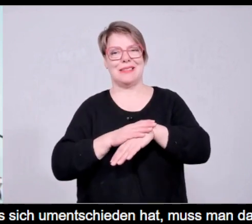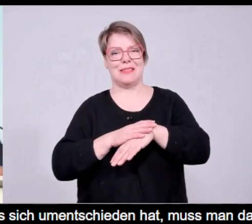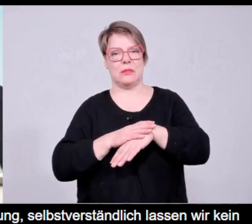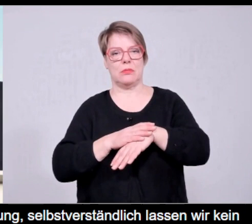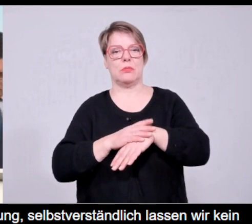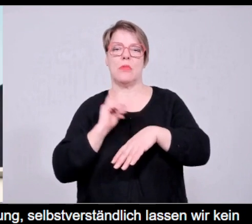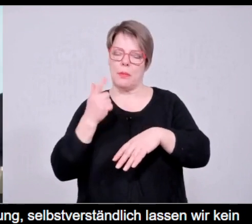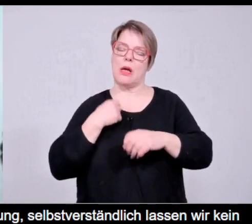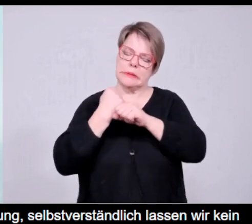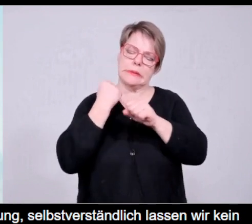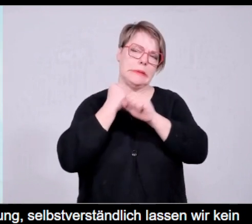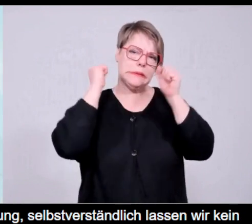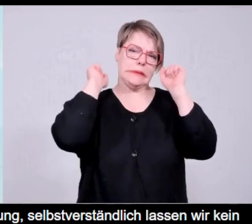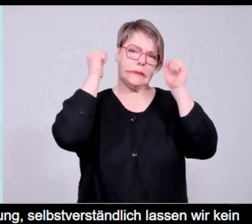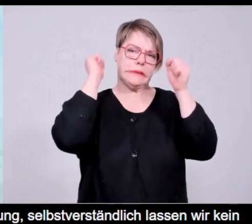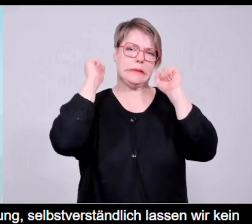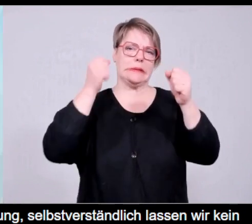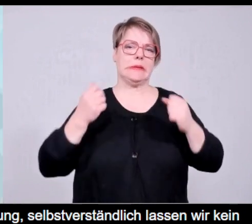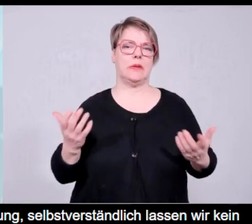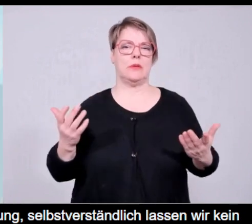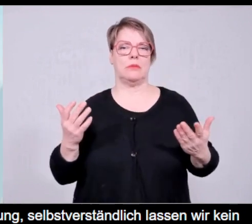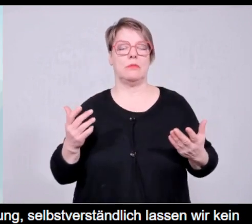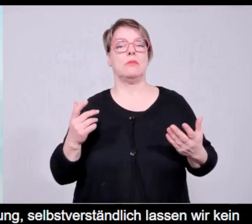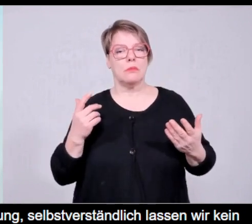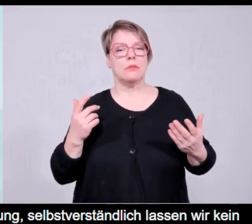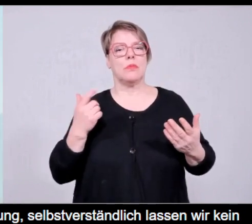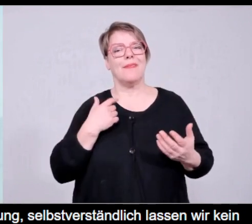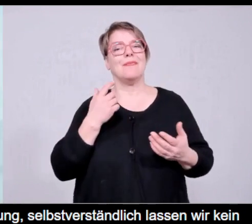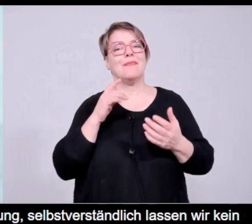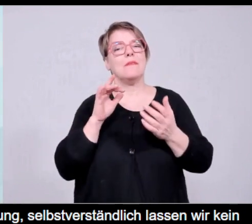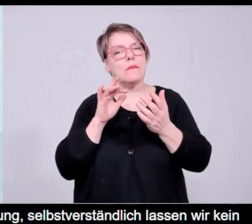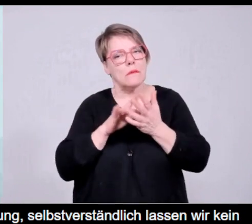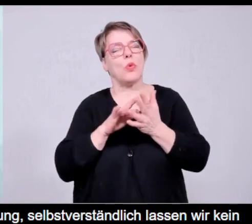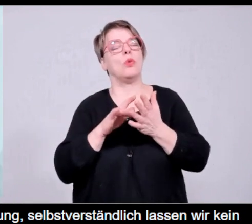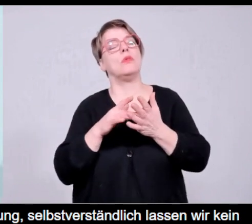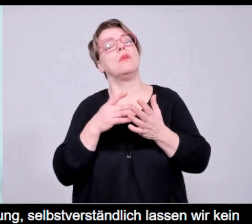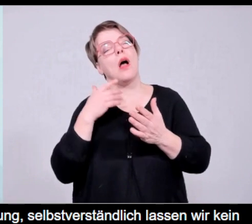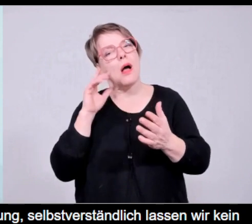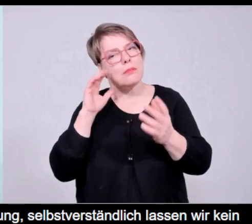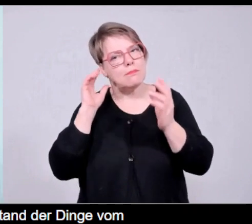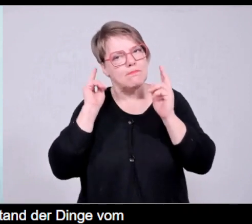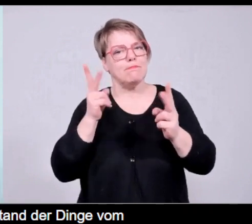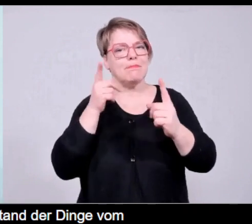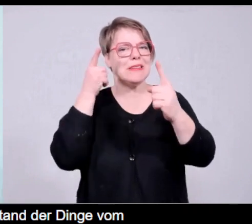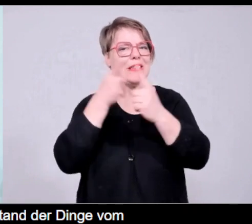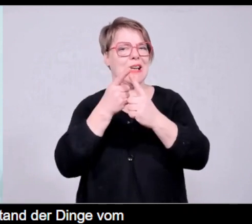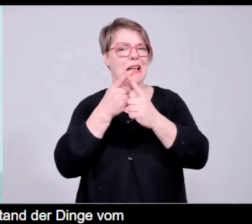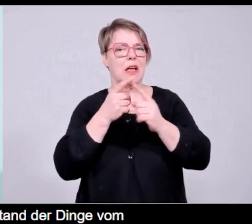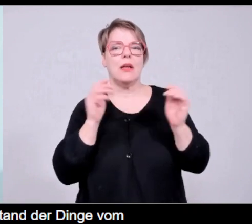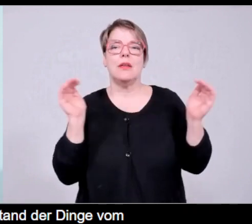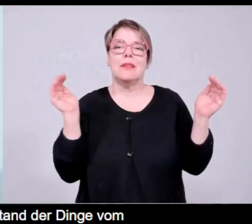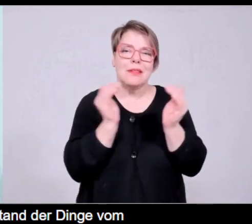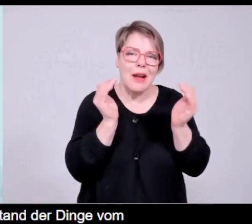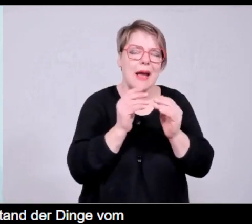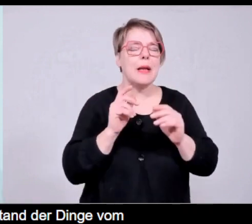Also diese 7,5 Millionen sind dazu eingesetzt, weil ja das Mehr an Personal in diesem Teilversicherungssystem nicht refinanziert wird.